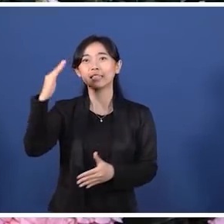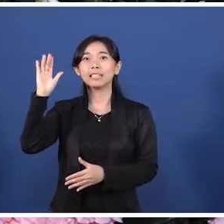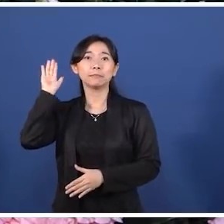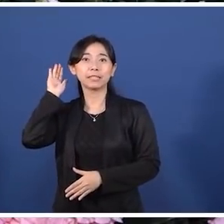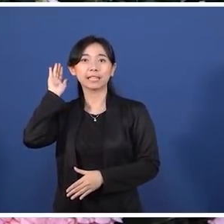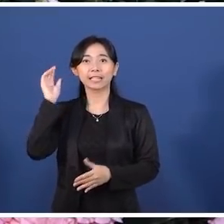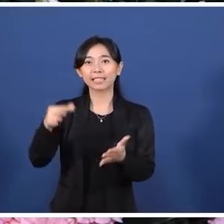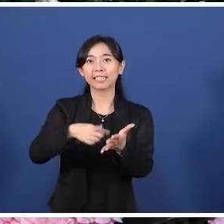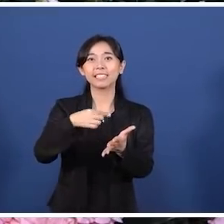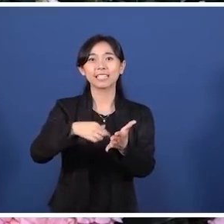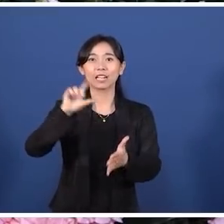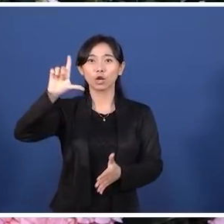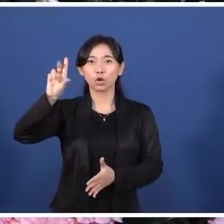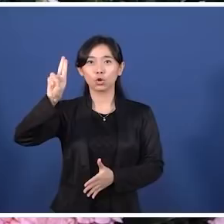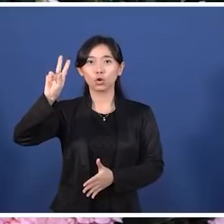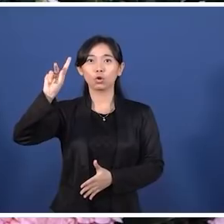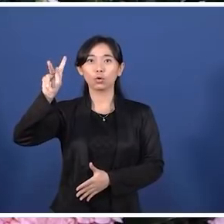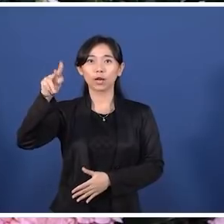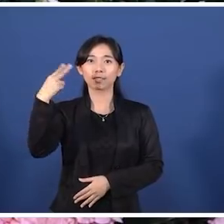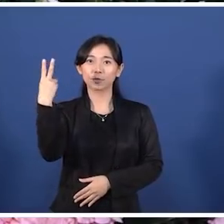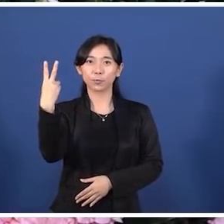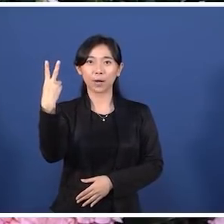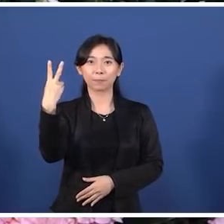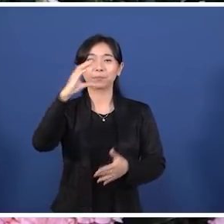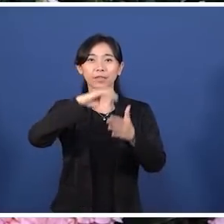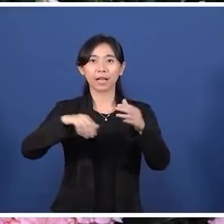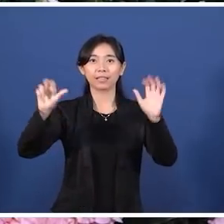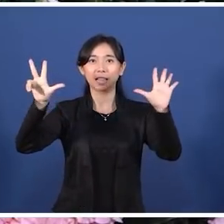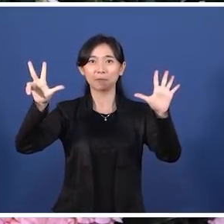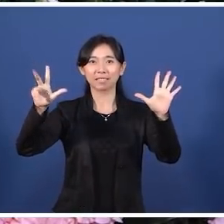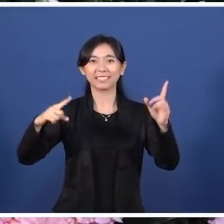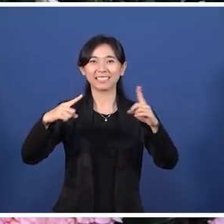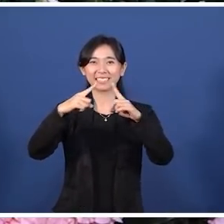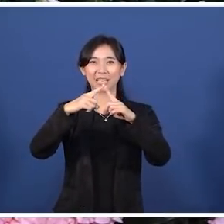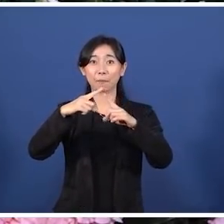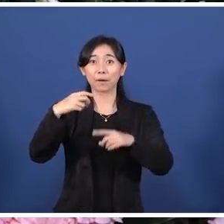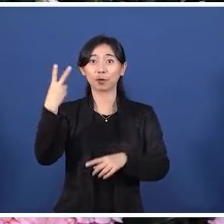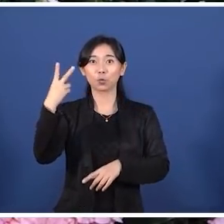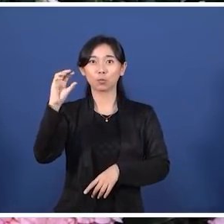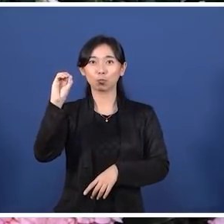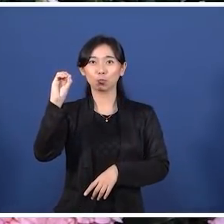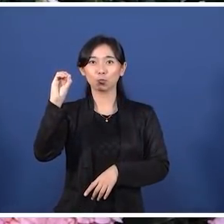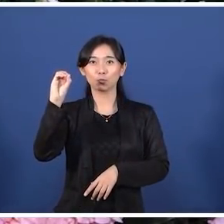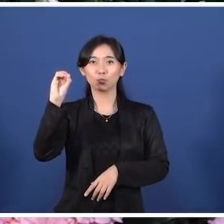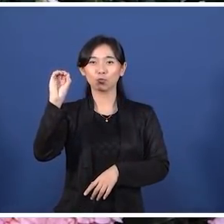mendengarkan Injil Lukas pasal 2 ayat 8 sampai dengan ayatnya yang